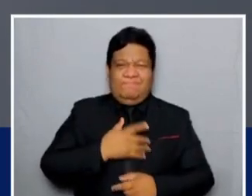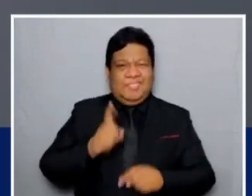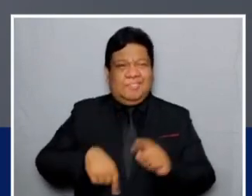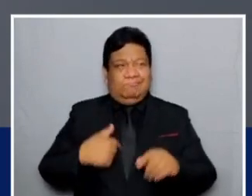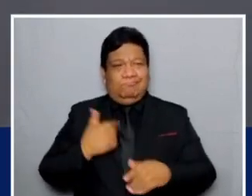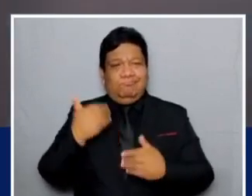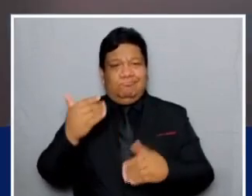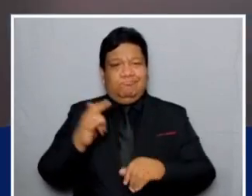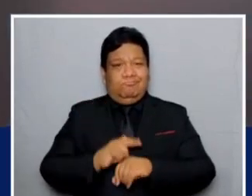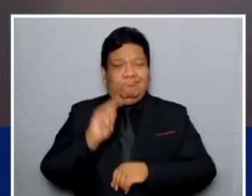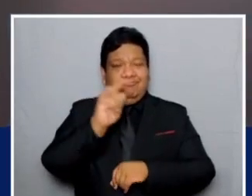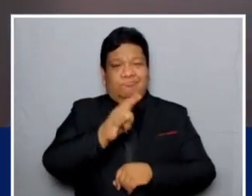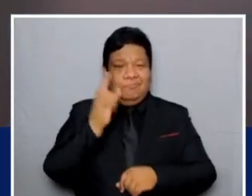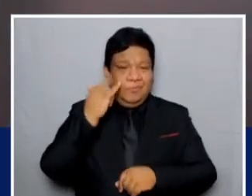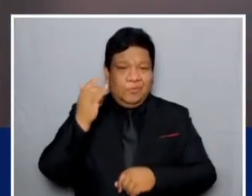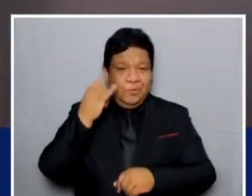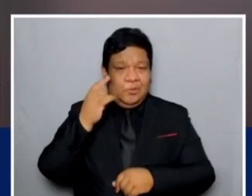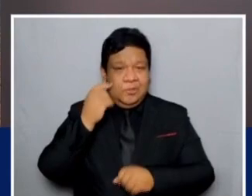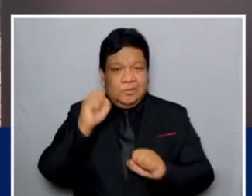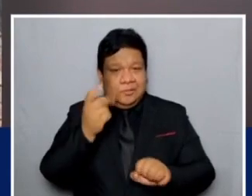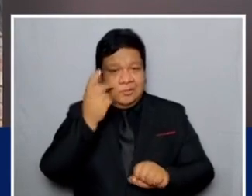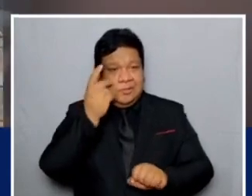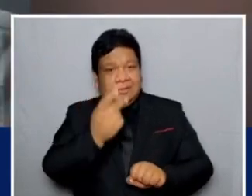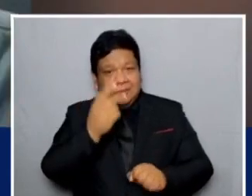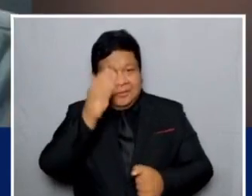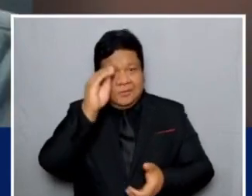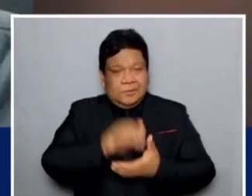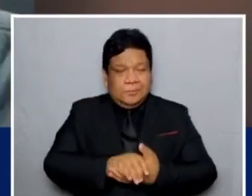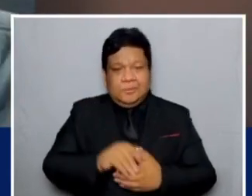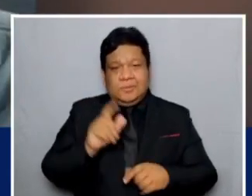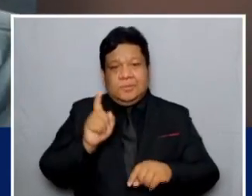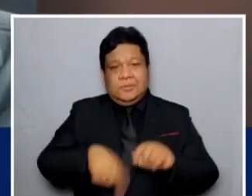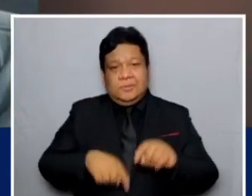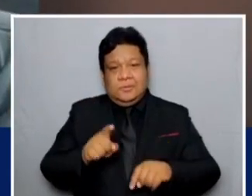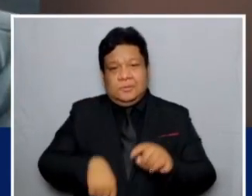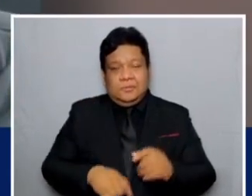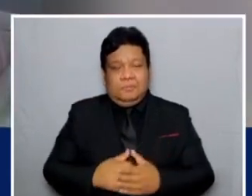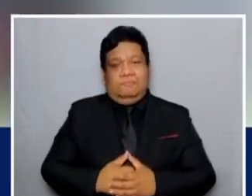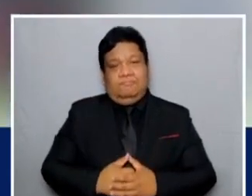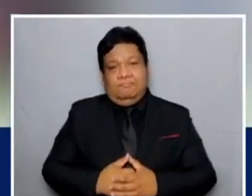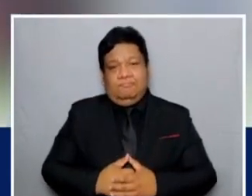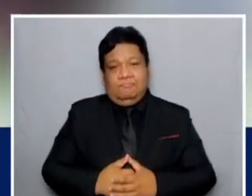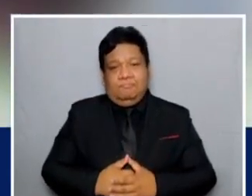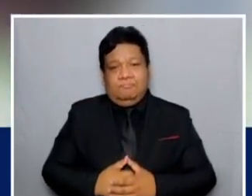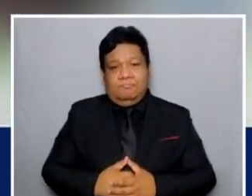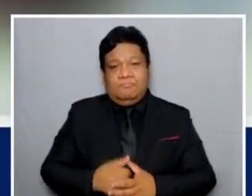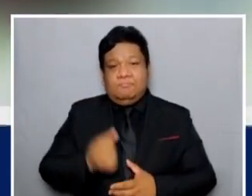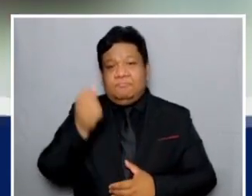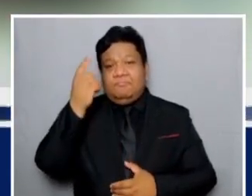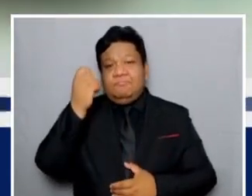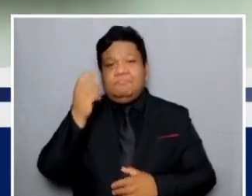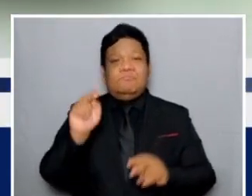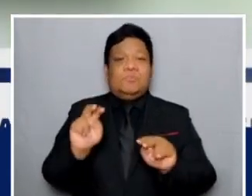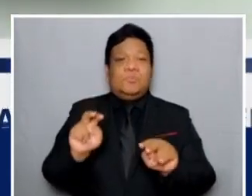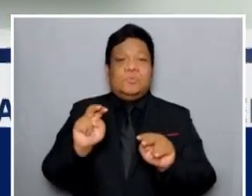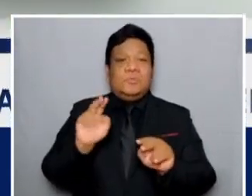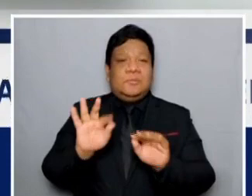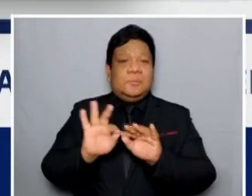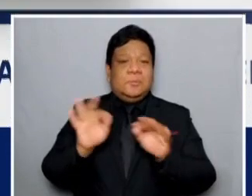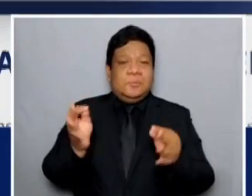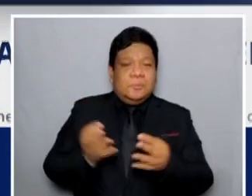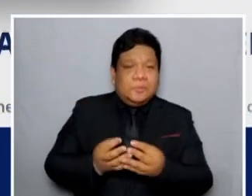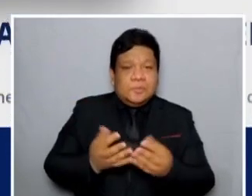papuntang California para masilayan man lang ang kanyang mister sa huling sandali. Nakaabang siya at ang pamilya ng mister